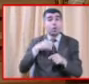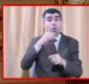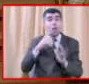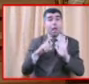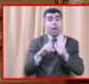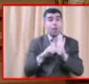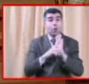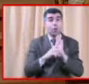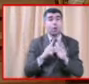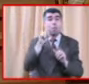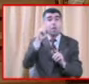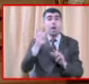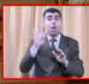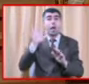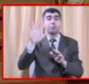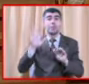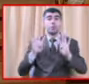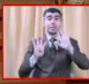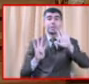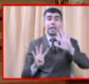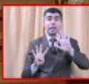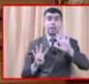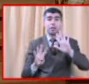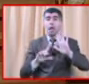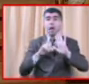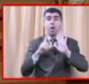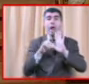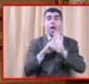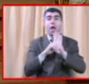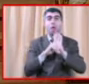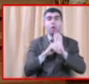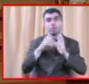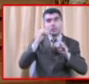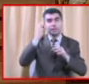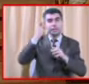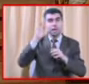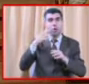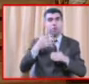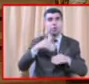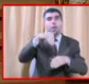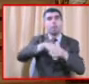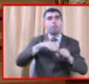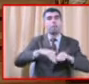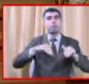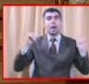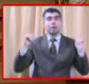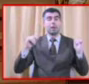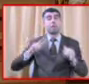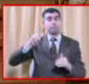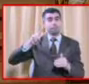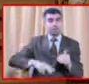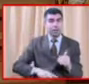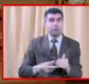195 والمادة 196 من النظام الداخلي، بطبيعة الحال الذي يتيح